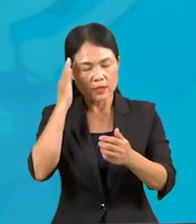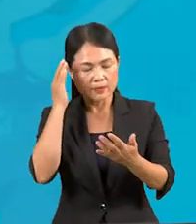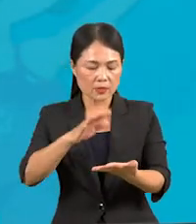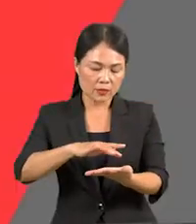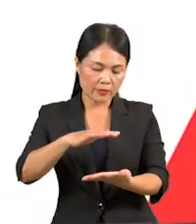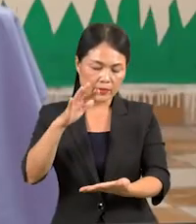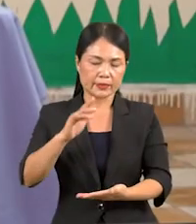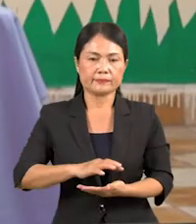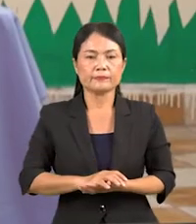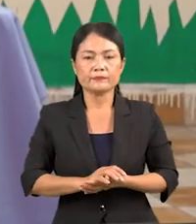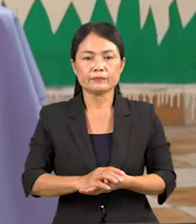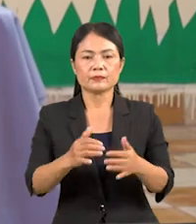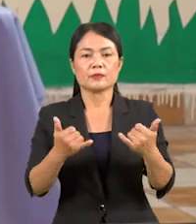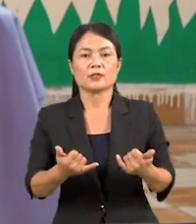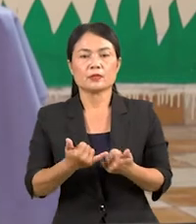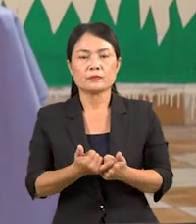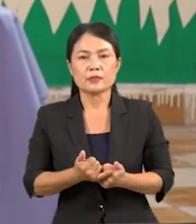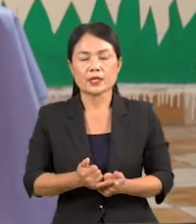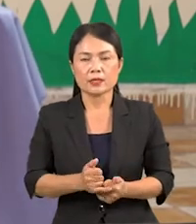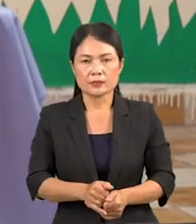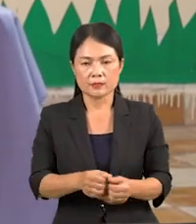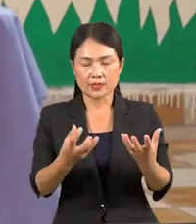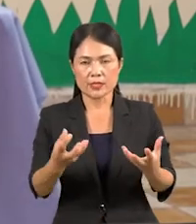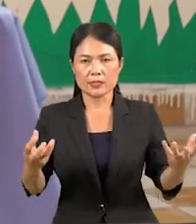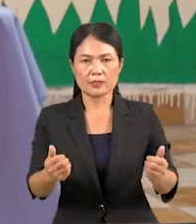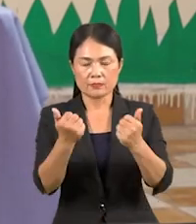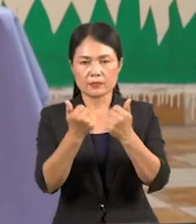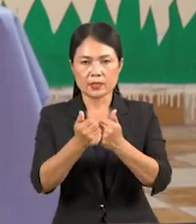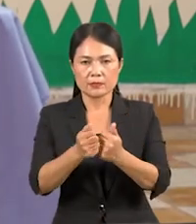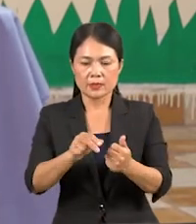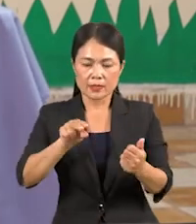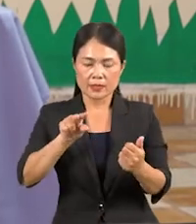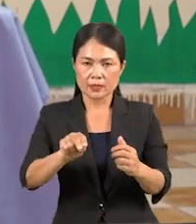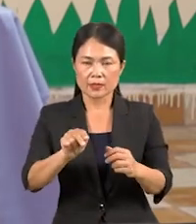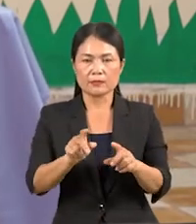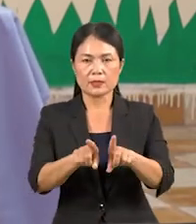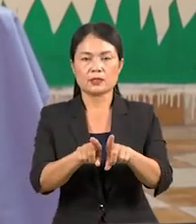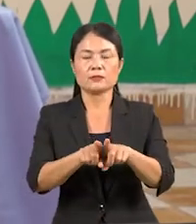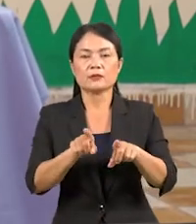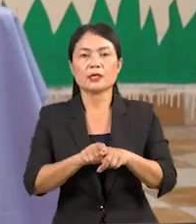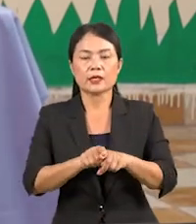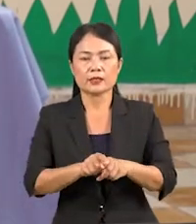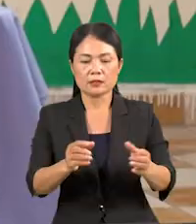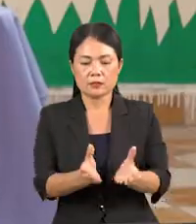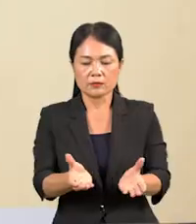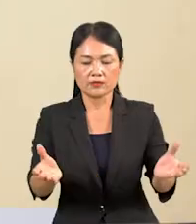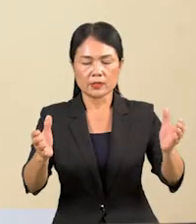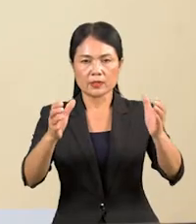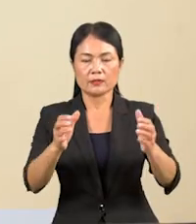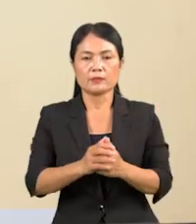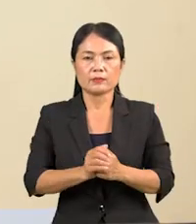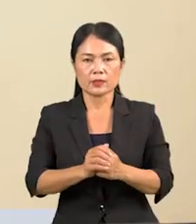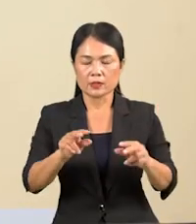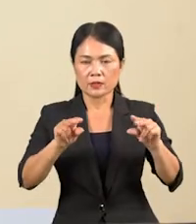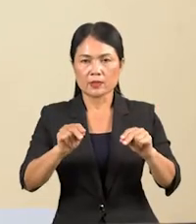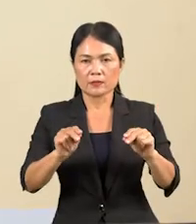ណ៌ទាំងនេះគឺជាសម្ភារៈលបែងគៀបដង្គៀបមានដូចជាកញ្ច្រែងដង្